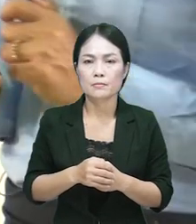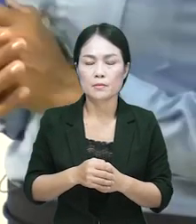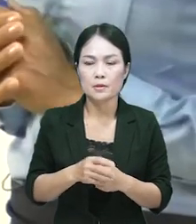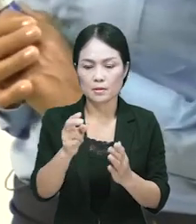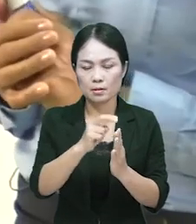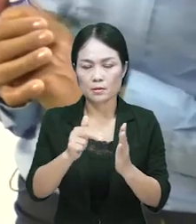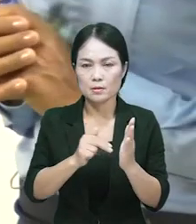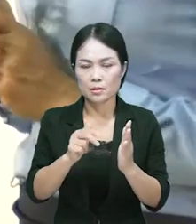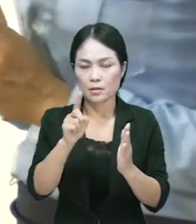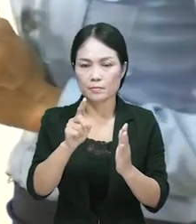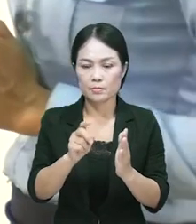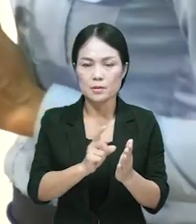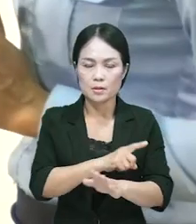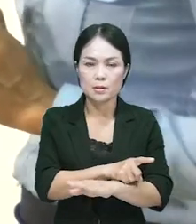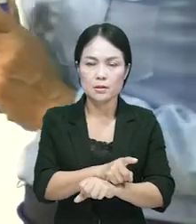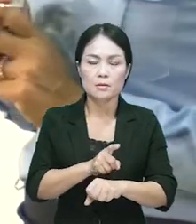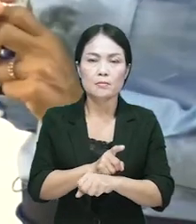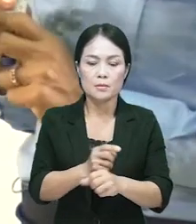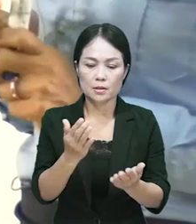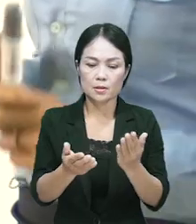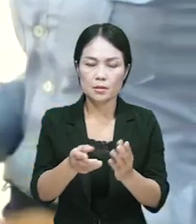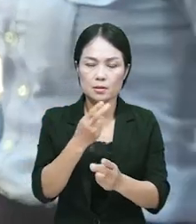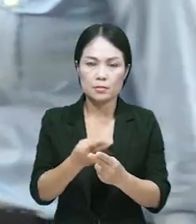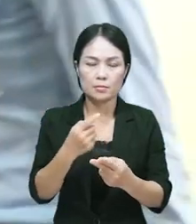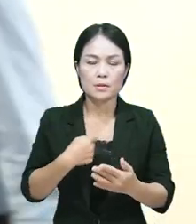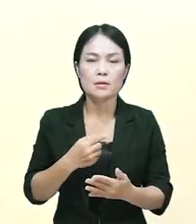មមួយនាទីមកកូនដើម្បីធ្វើការផ្ទៀងតតចម្លើយជាមួយអ្នកគ្រូកូន